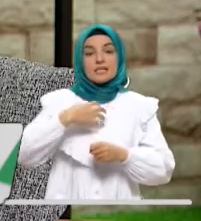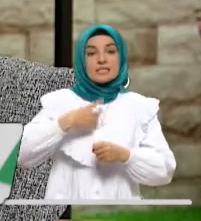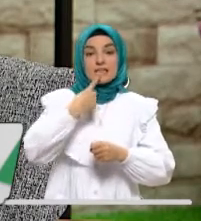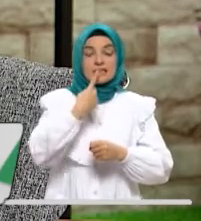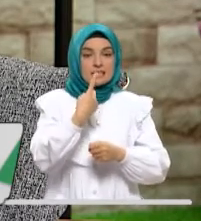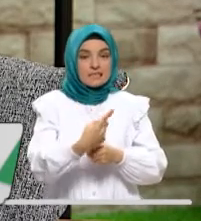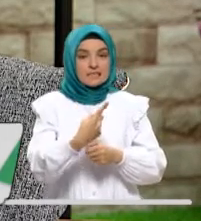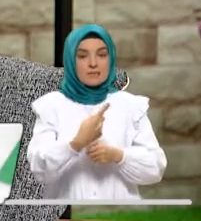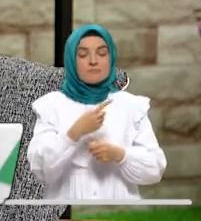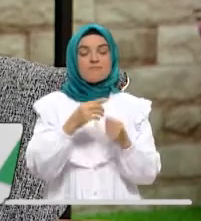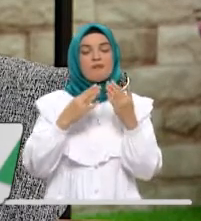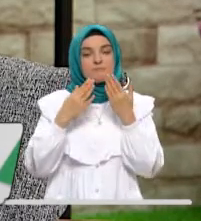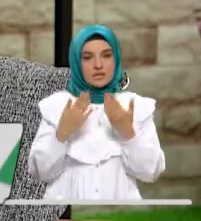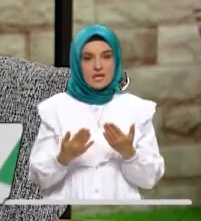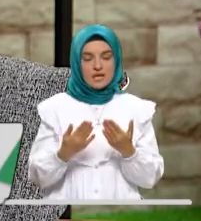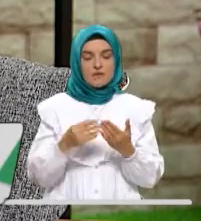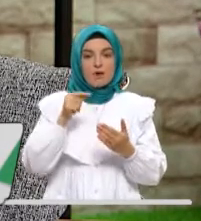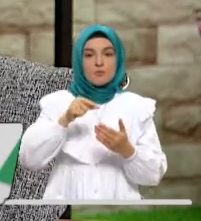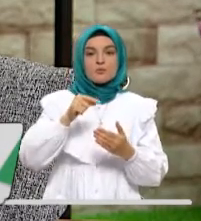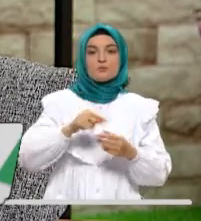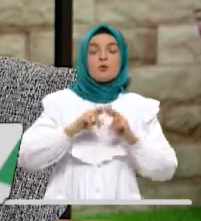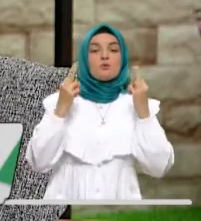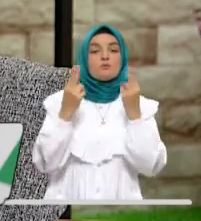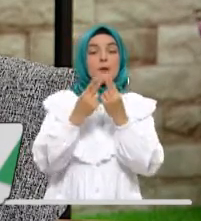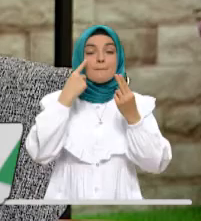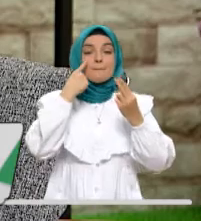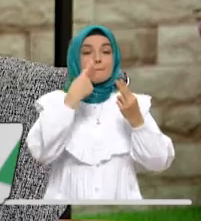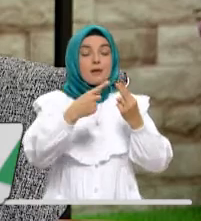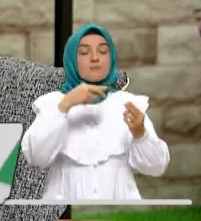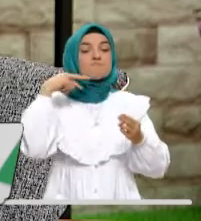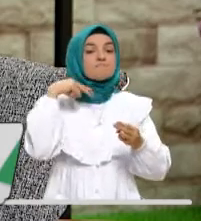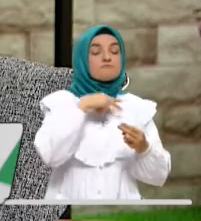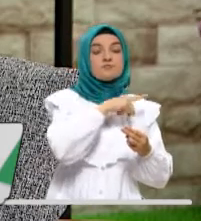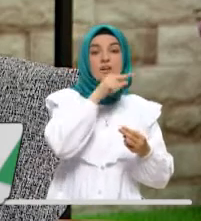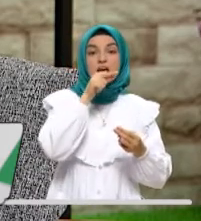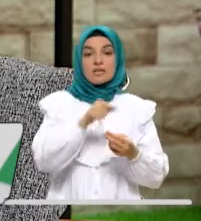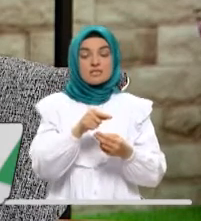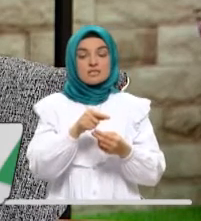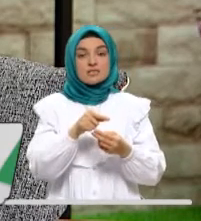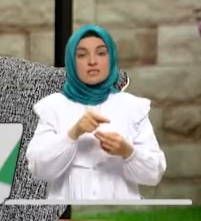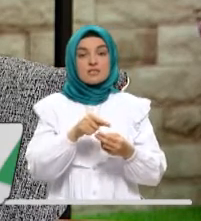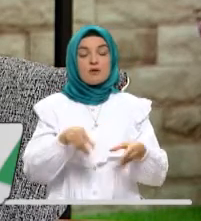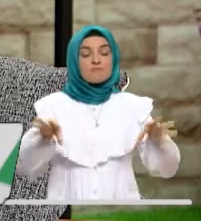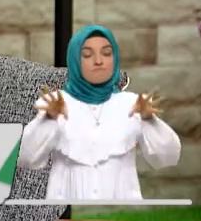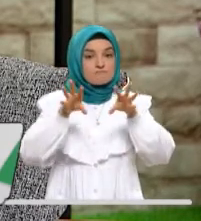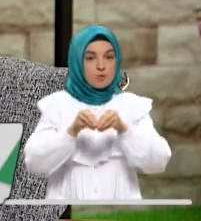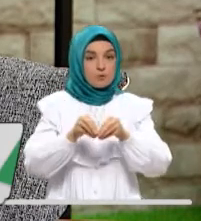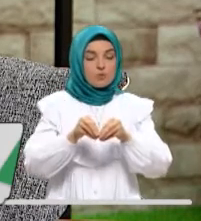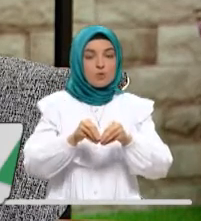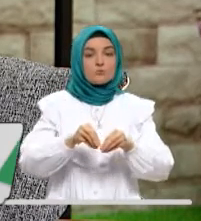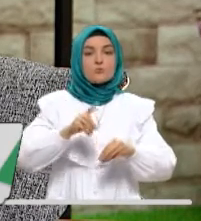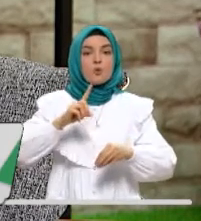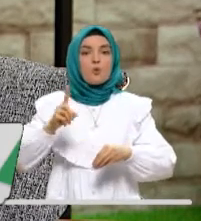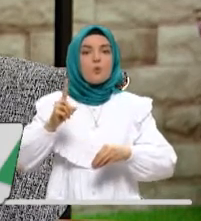dediğimiz zaman evet şimdi bugün dünyaya baktığımız zaman Fransa toplamda yanlış hatırlamıyorsam 13 yıl